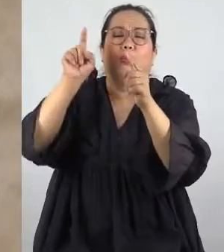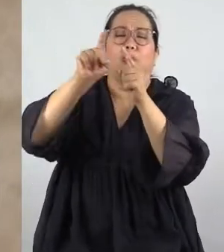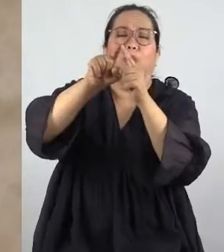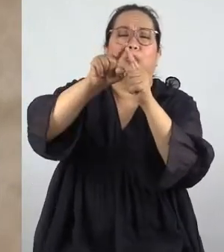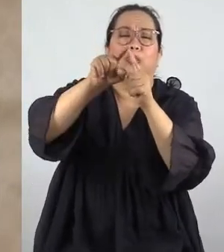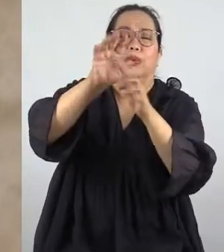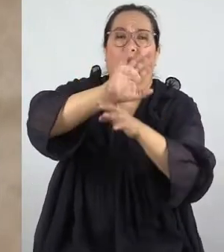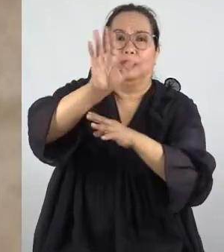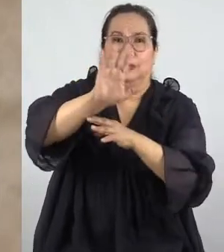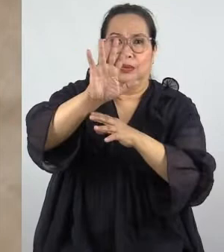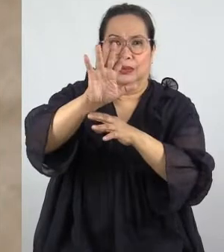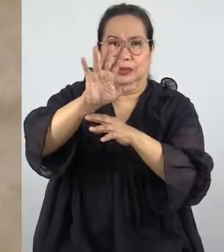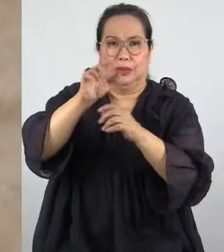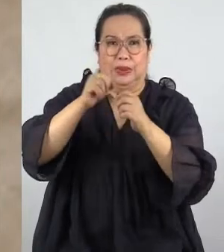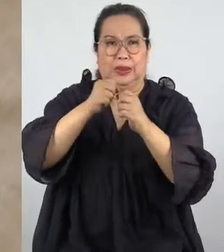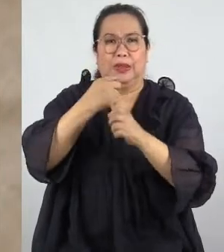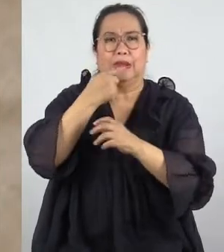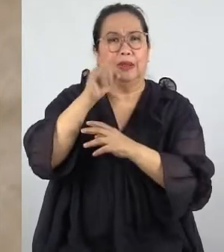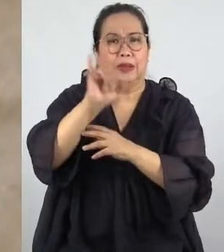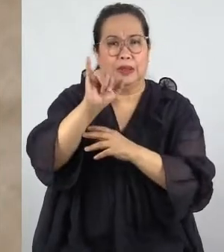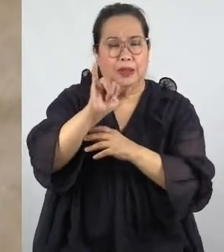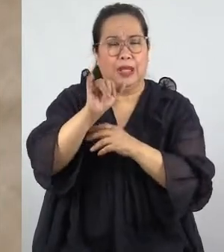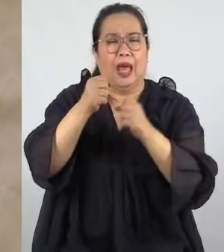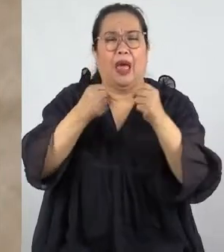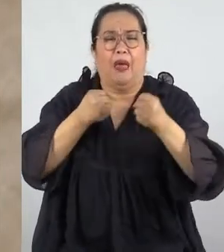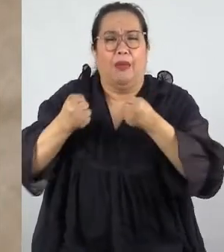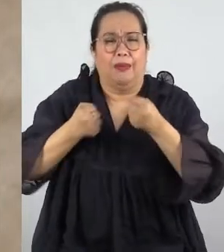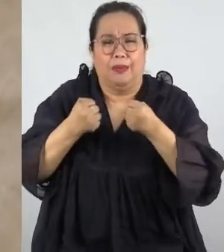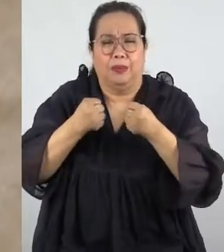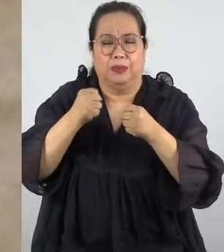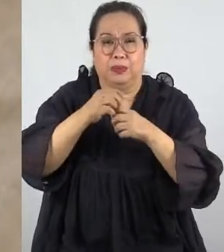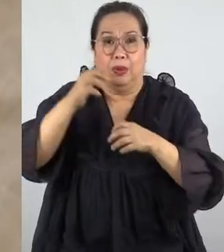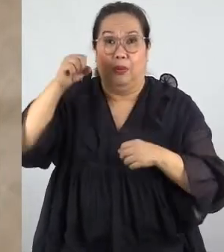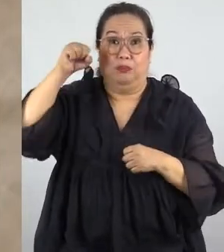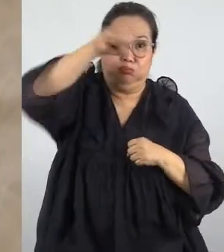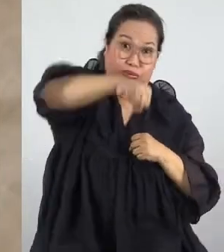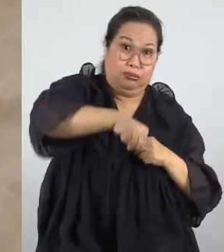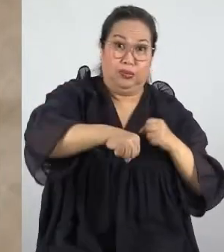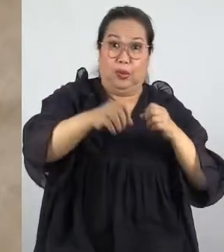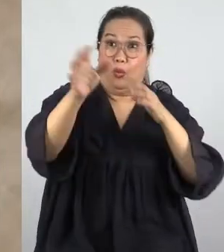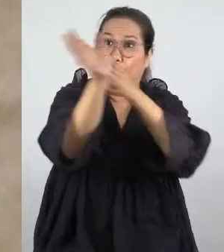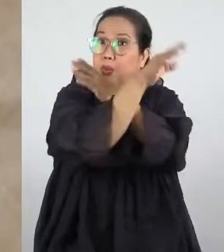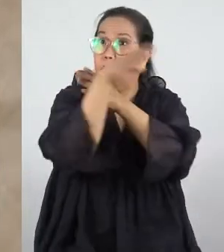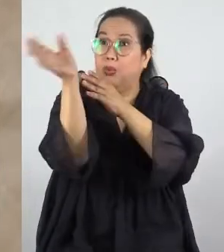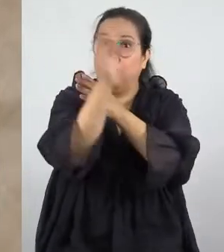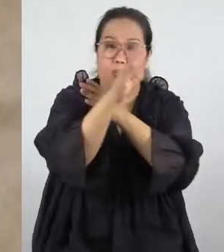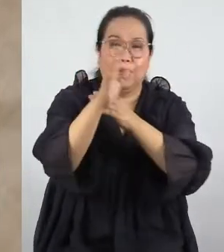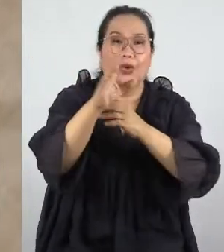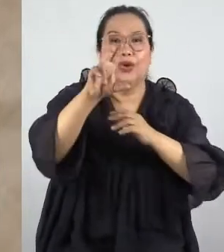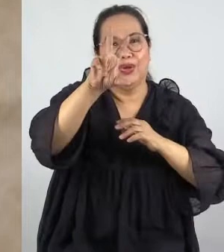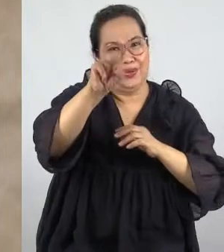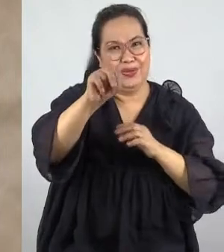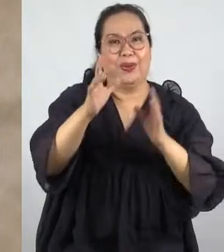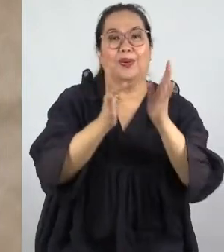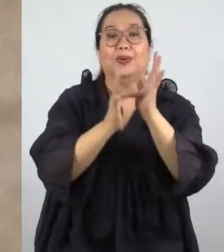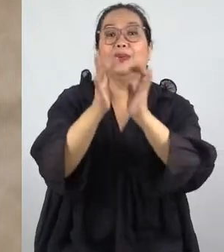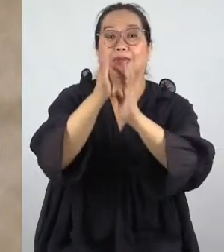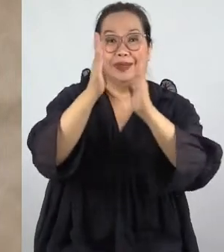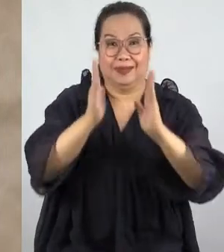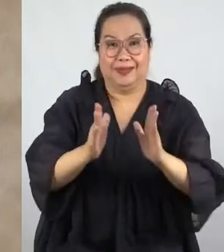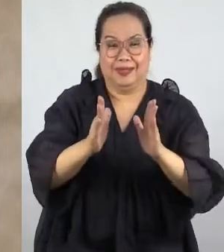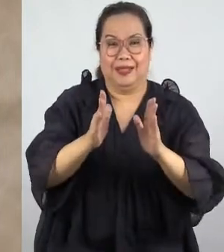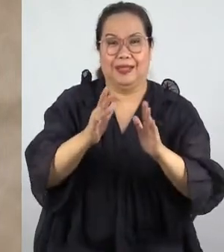not box as one beating the air. Ang buhay Kristiyano ay